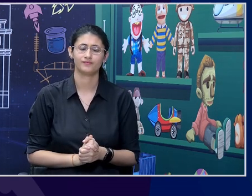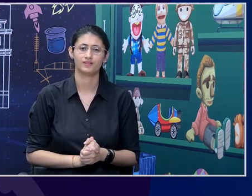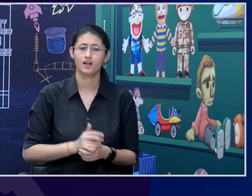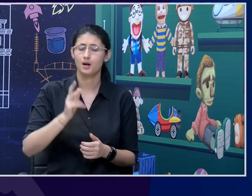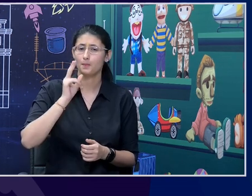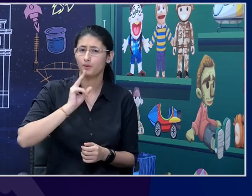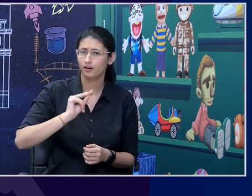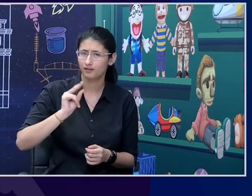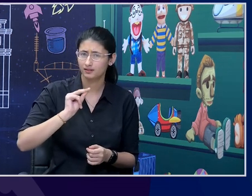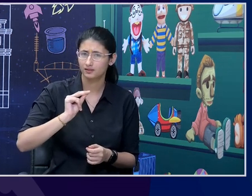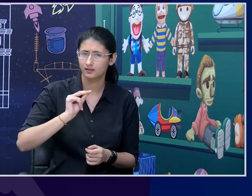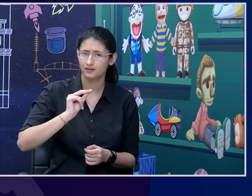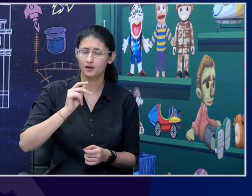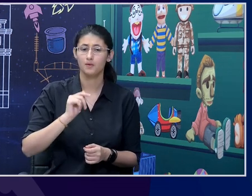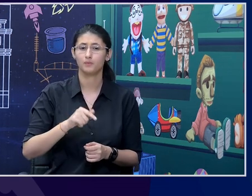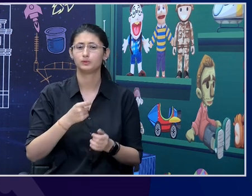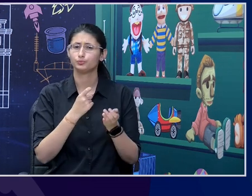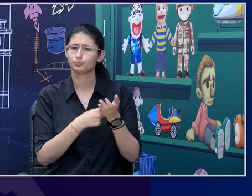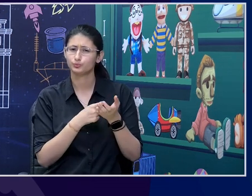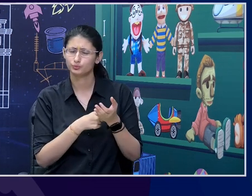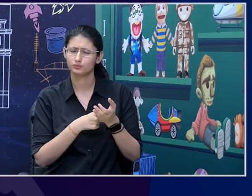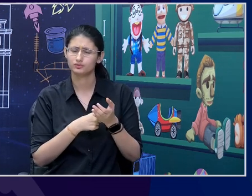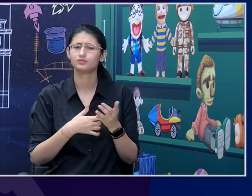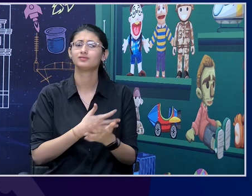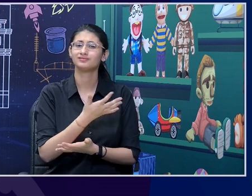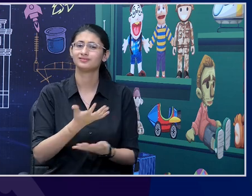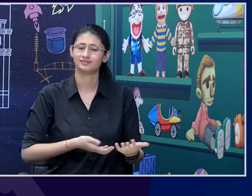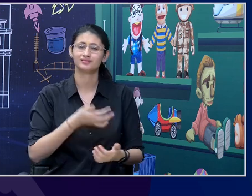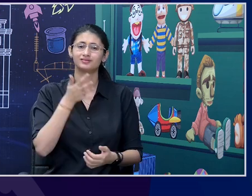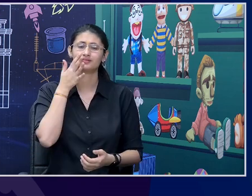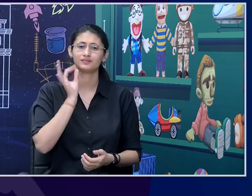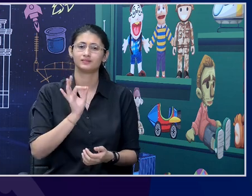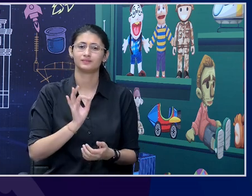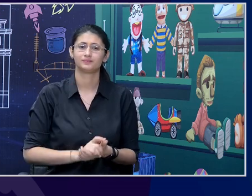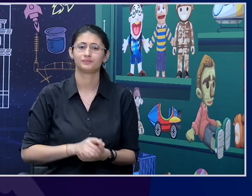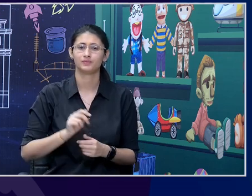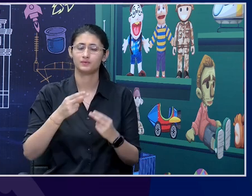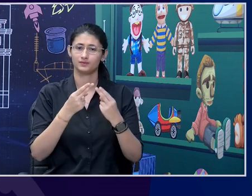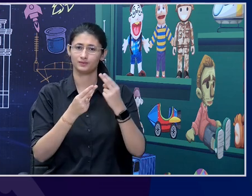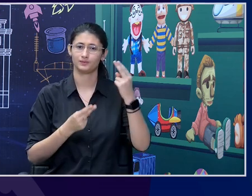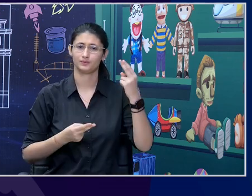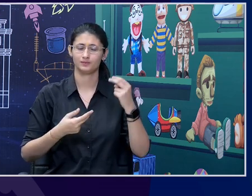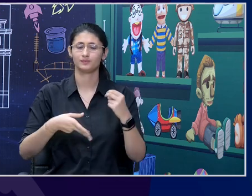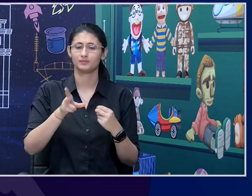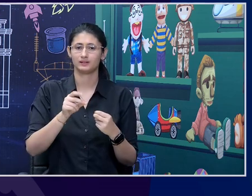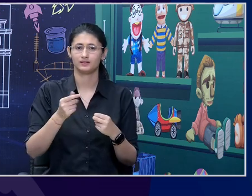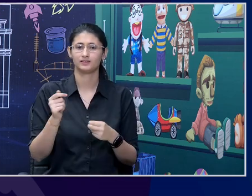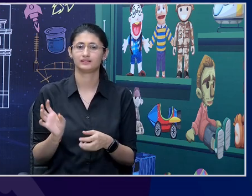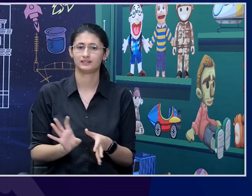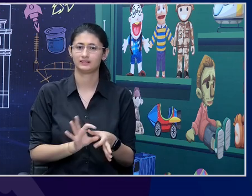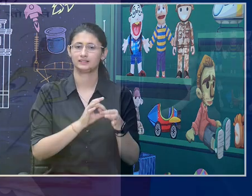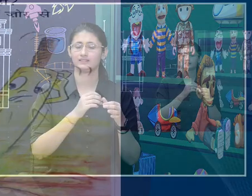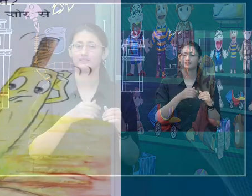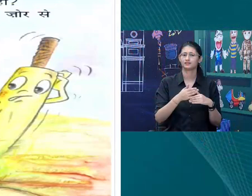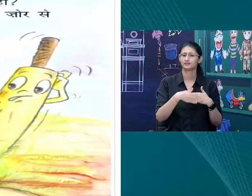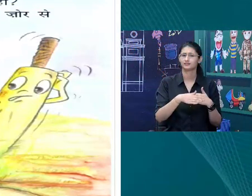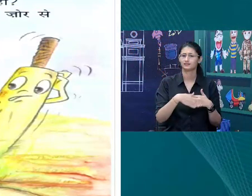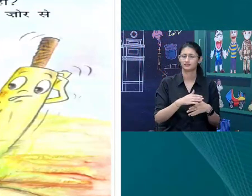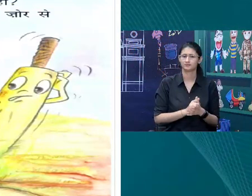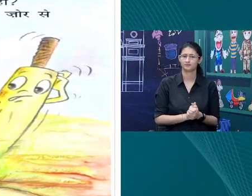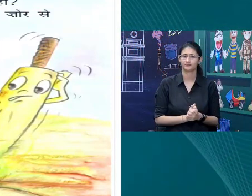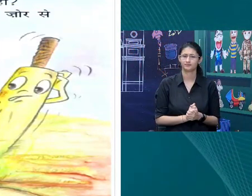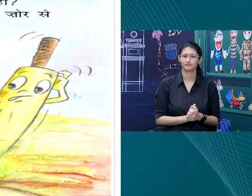अधूरी है तो अगर हम इस पाठ को देखते हैं पाठ पर आते हैं एक बार फिर से कुछ आवाजें हैं